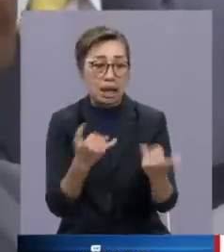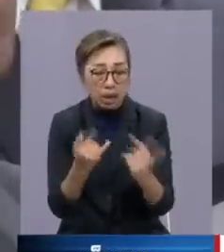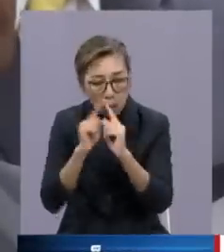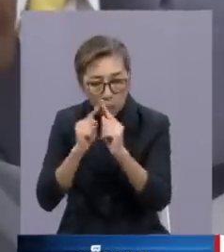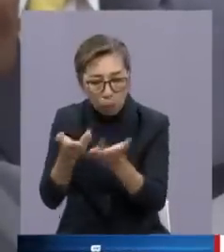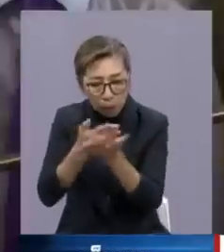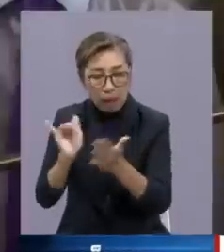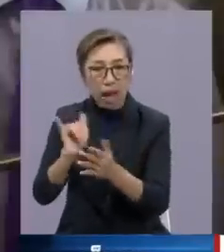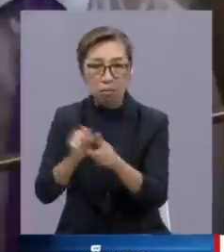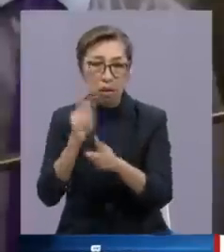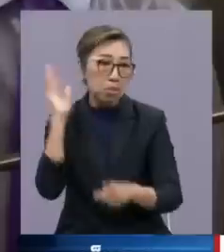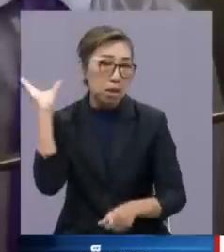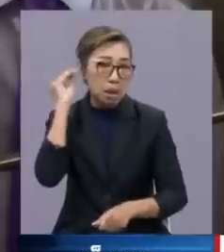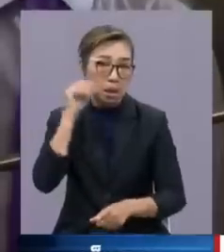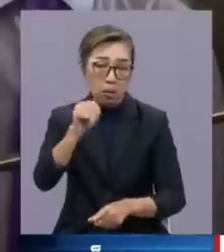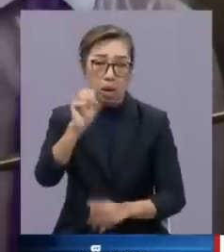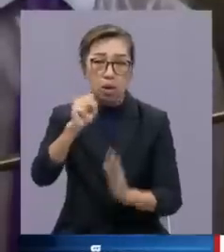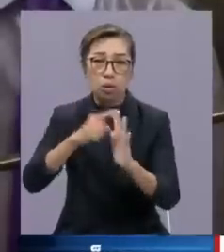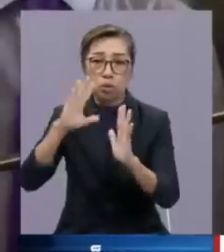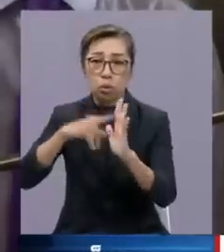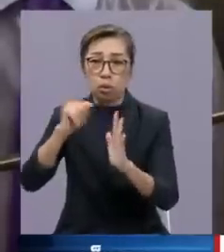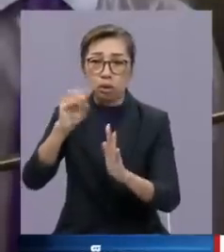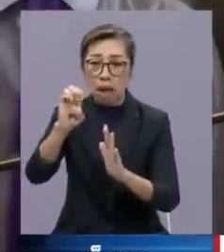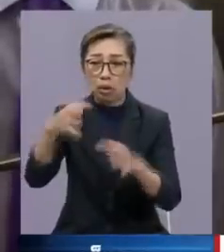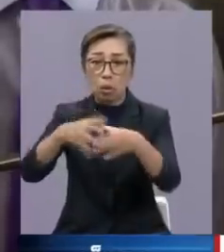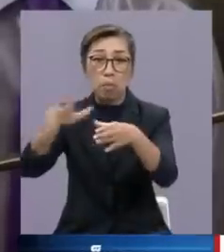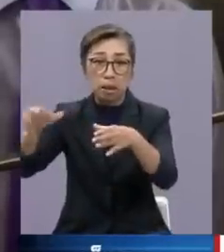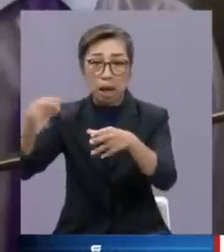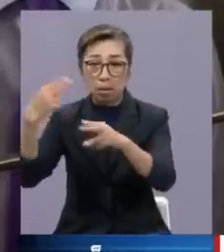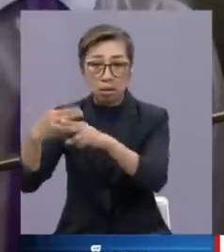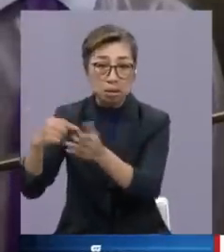าติตันเจริญจากเพื่อไทยเข้ามารับการโหวตนั้นส่วนตัวก็ได้ยินมา